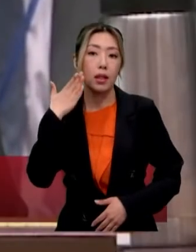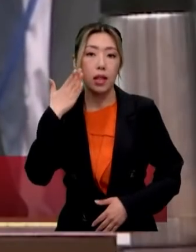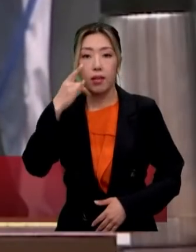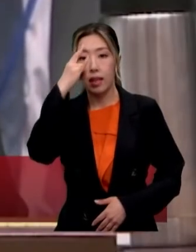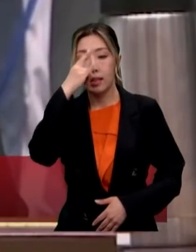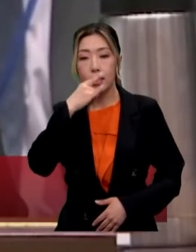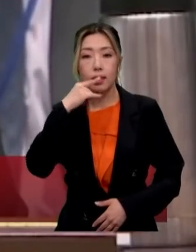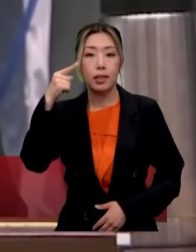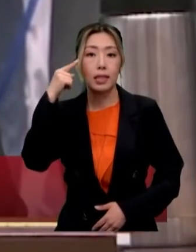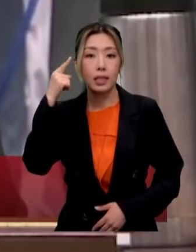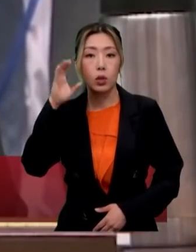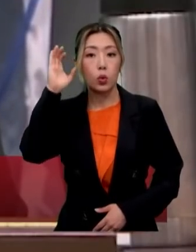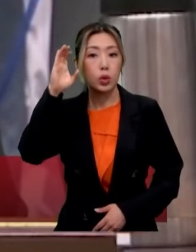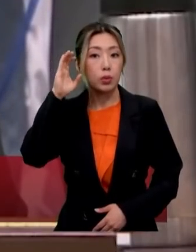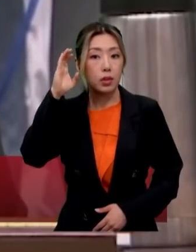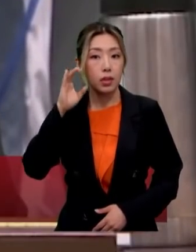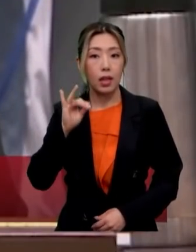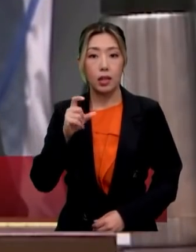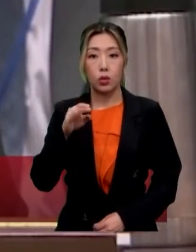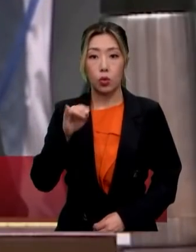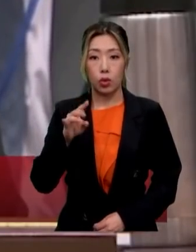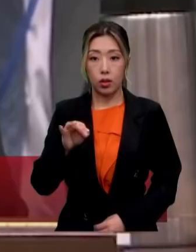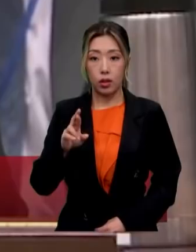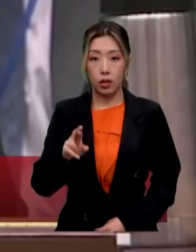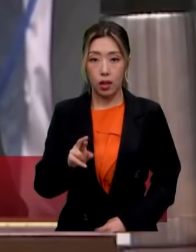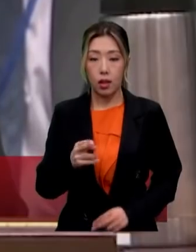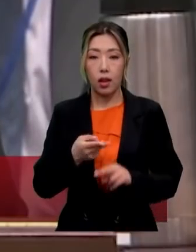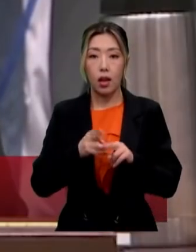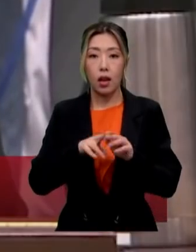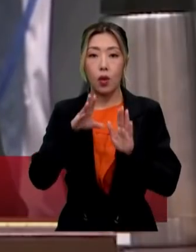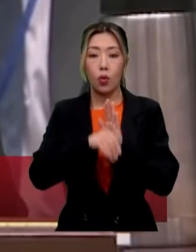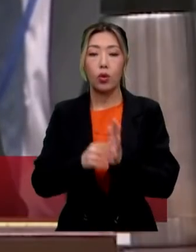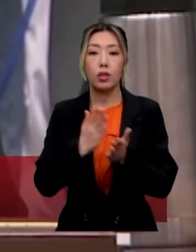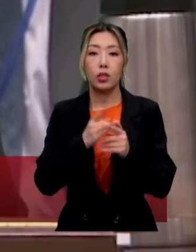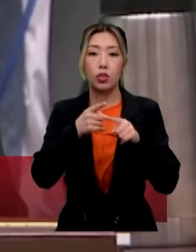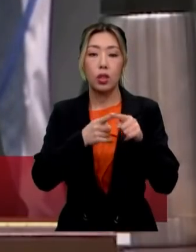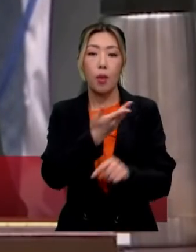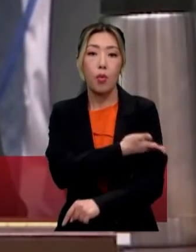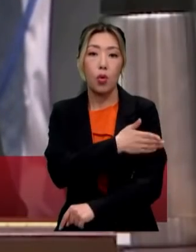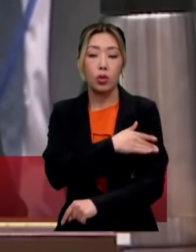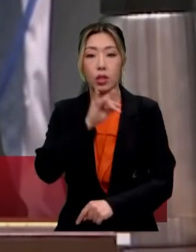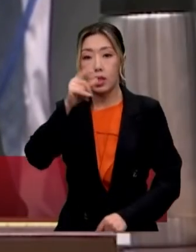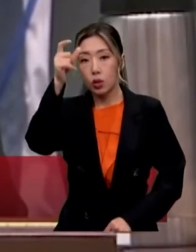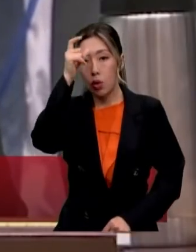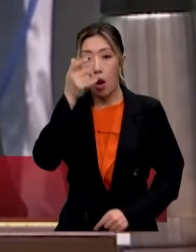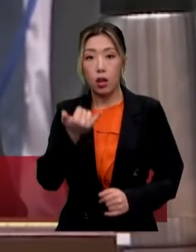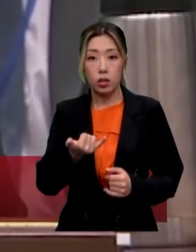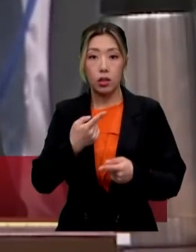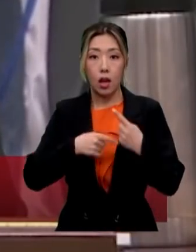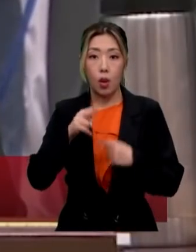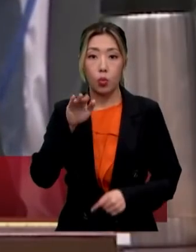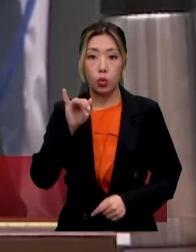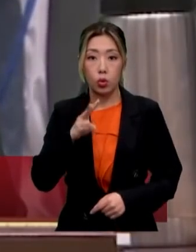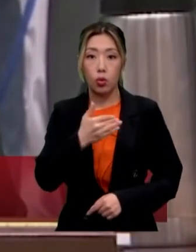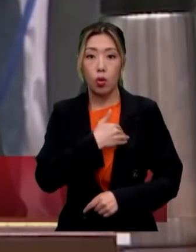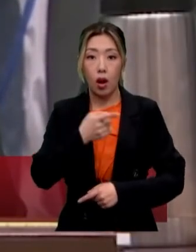Кыргызстан, Узбекистан, Эстония и другие государства, а также части Польши и Турции. По сути, Путин хочет, чтобы мир